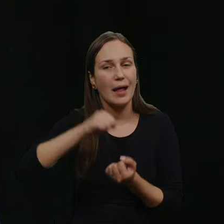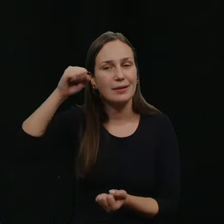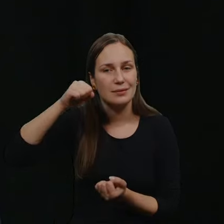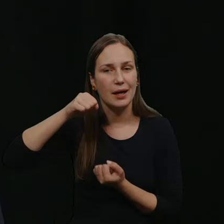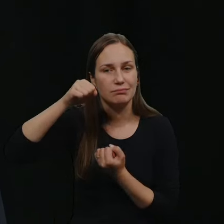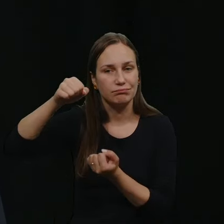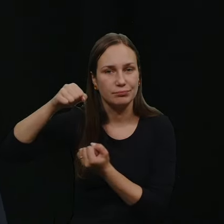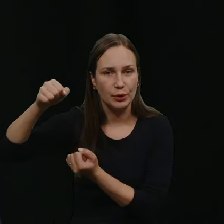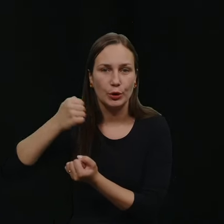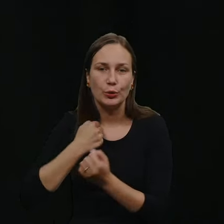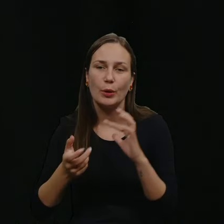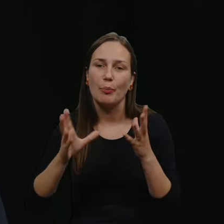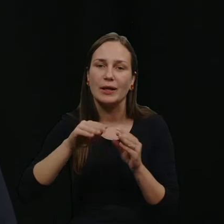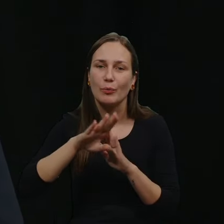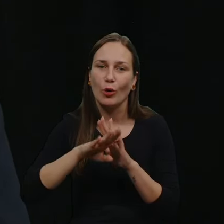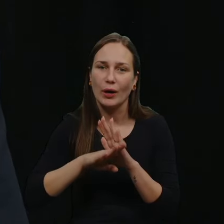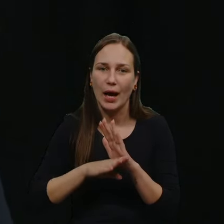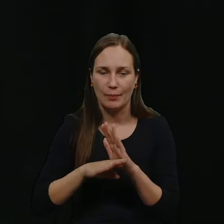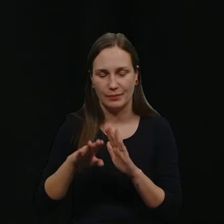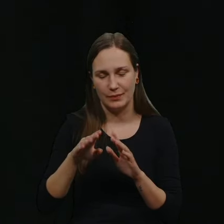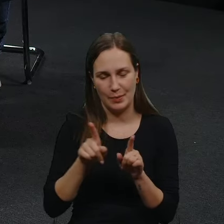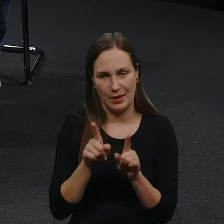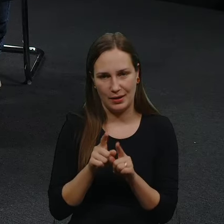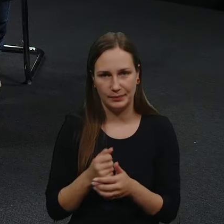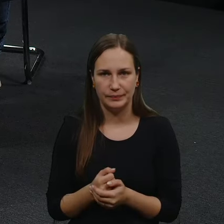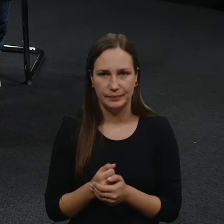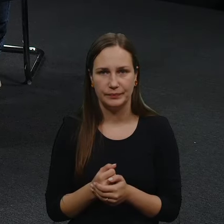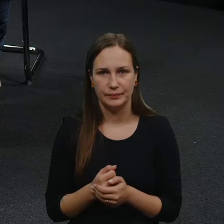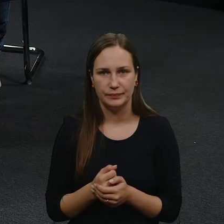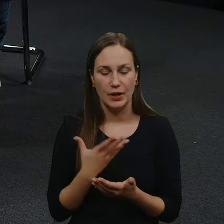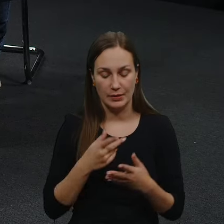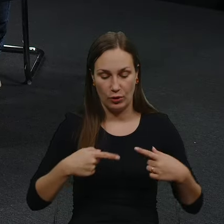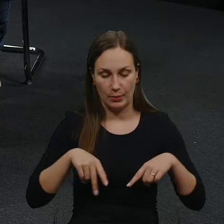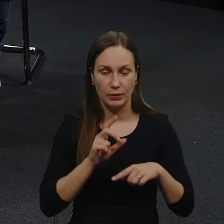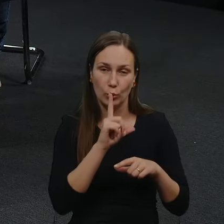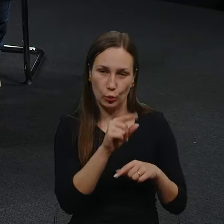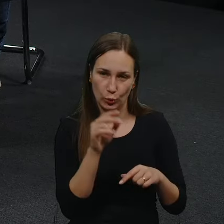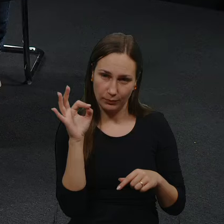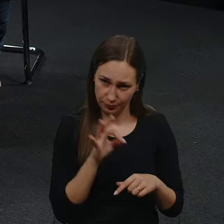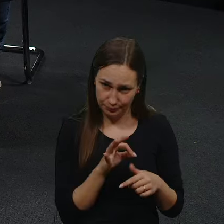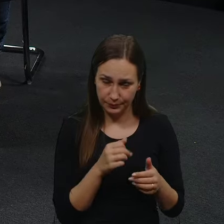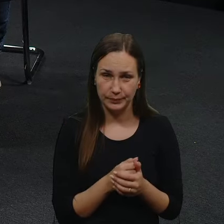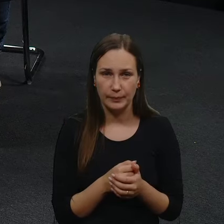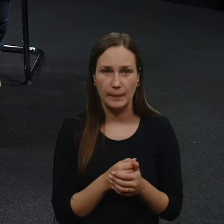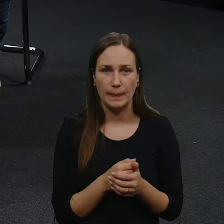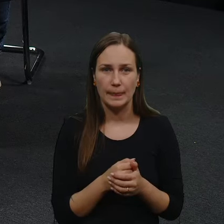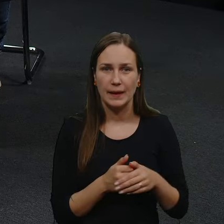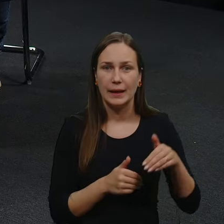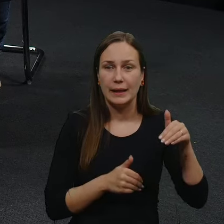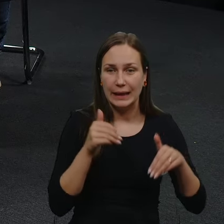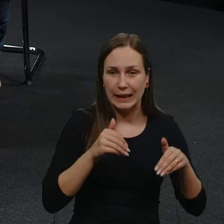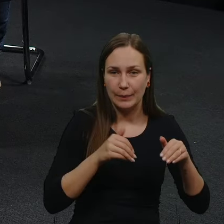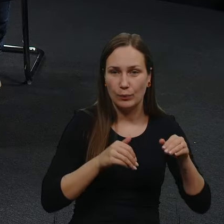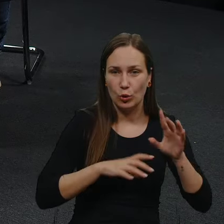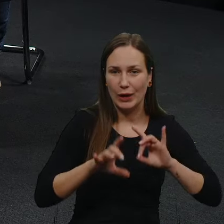mes turim bendras programinės vos nenuostatas. O dažnai lankotės savo apygardoje? Taip, tai jeigu nerinkiminės kampanijos